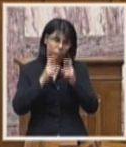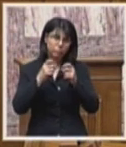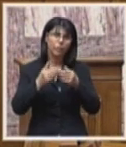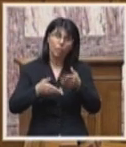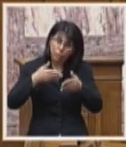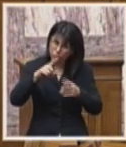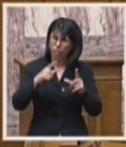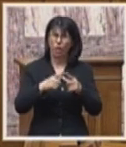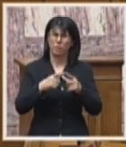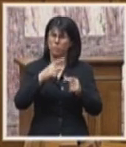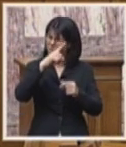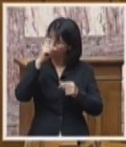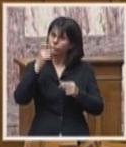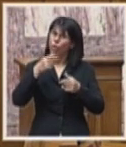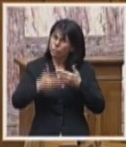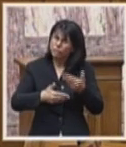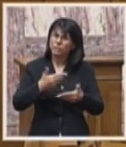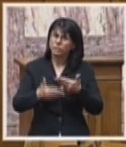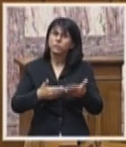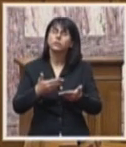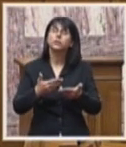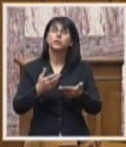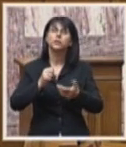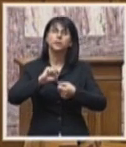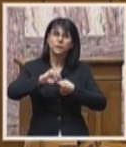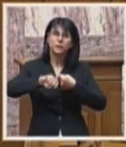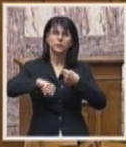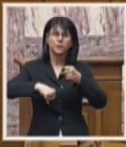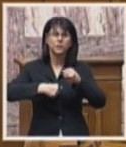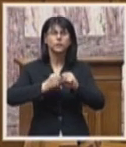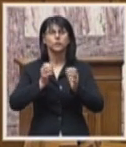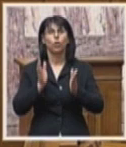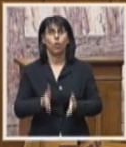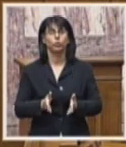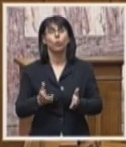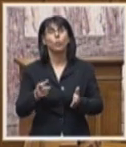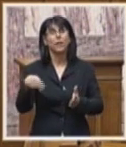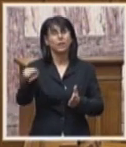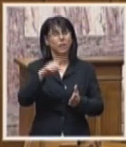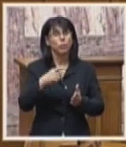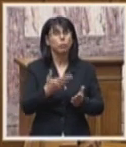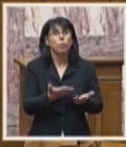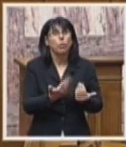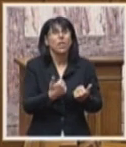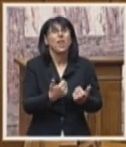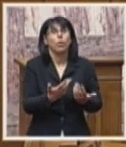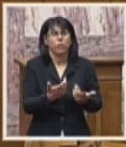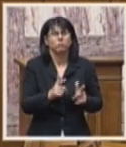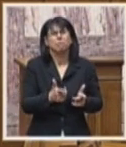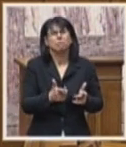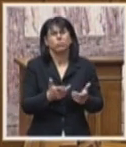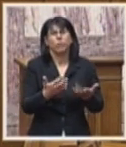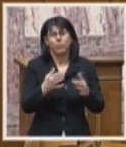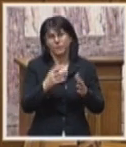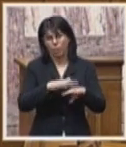και πρέπει να κάνουμε κάθε τι να μην πληρώσουν εκείνοι ή να πληρώσουν λιγότερο εκείνοι που δεν έχουν πράγματι